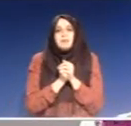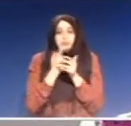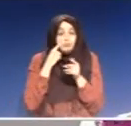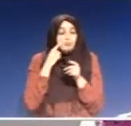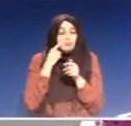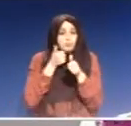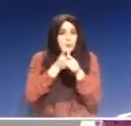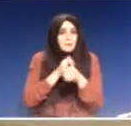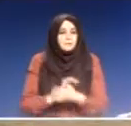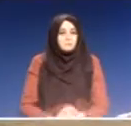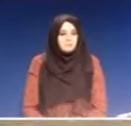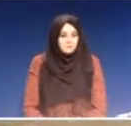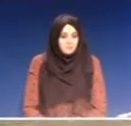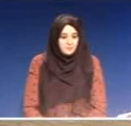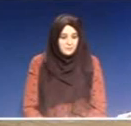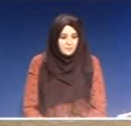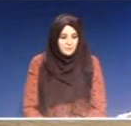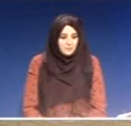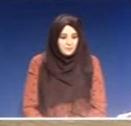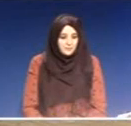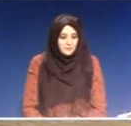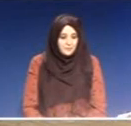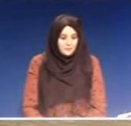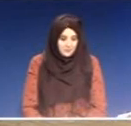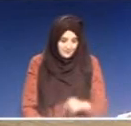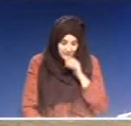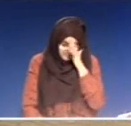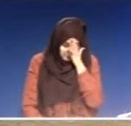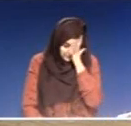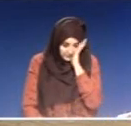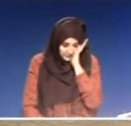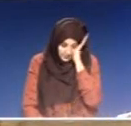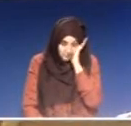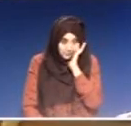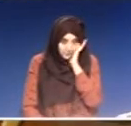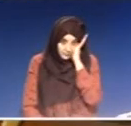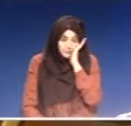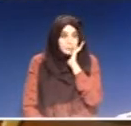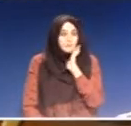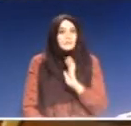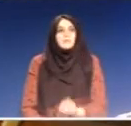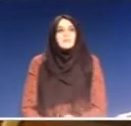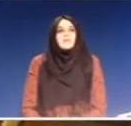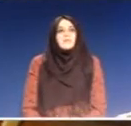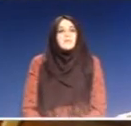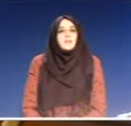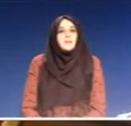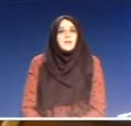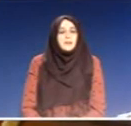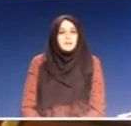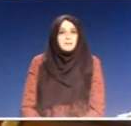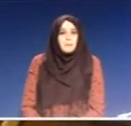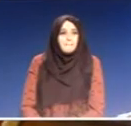معنا. كن يدا بالخير تمتد وهدى